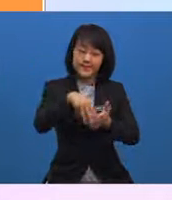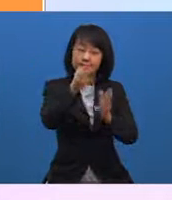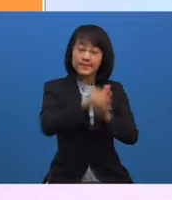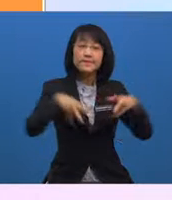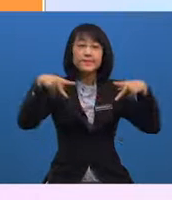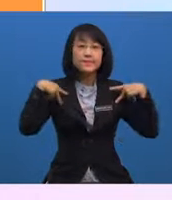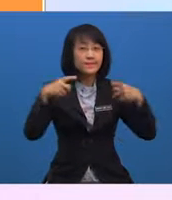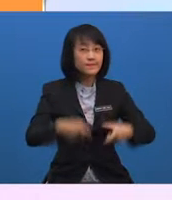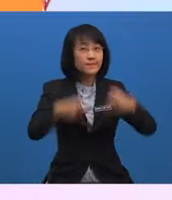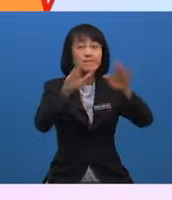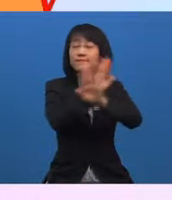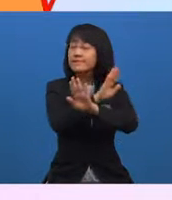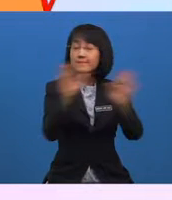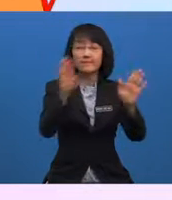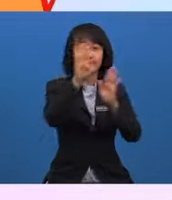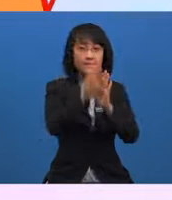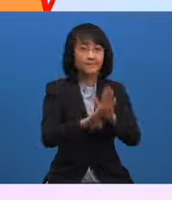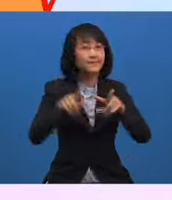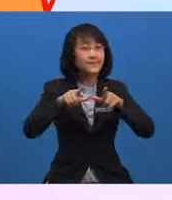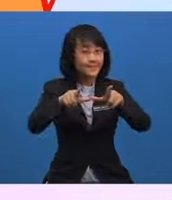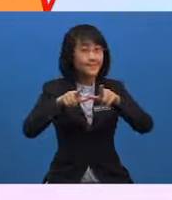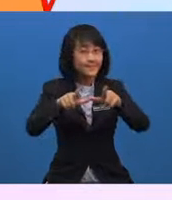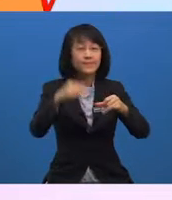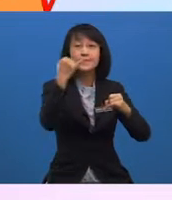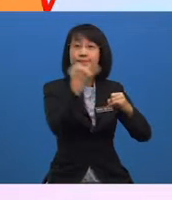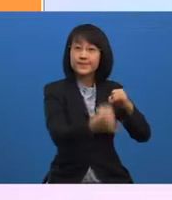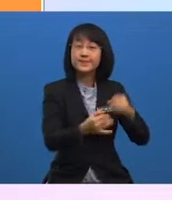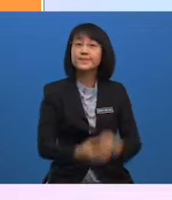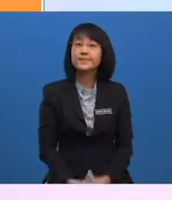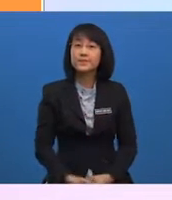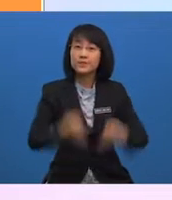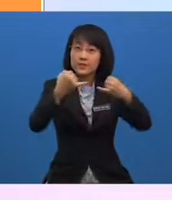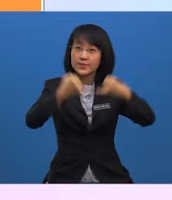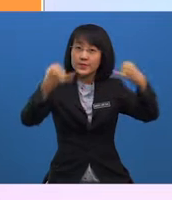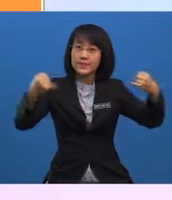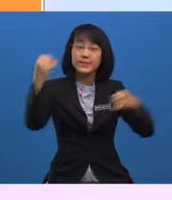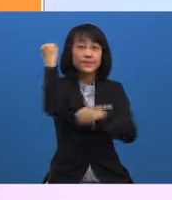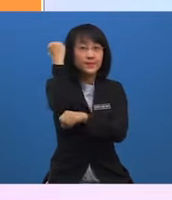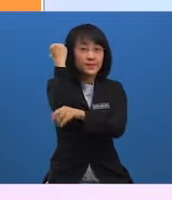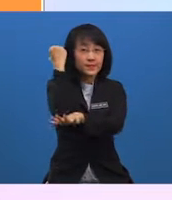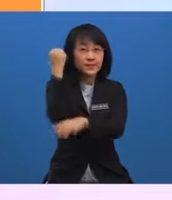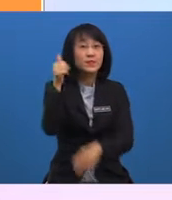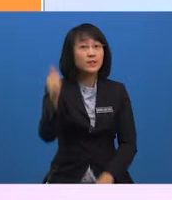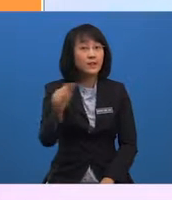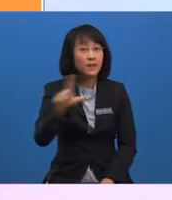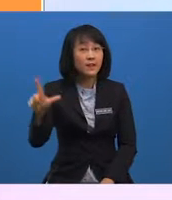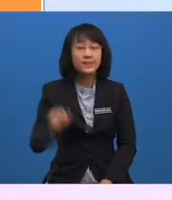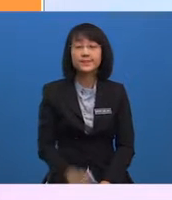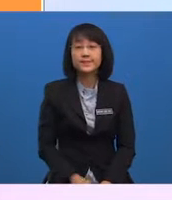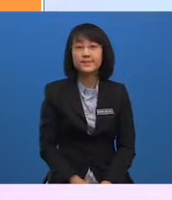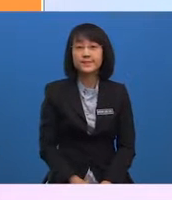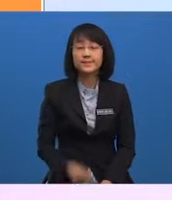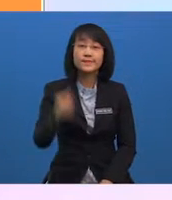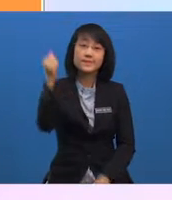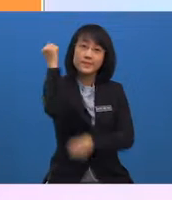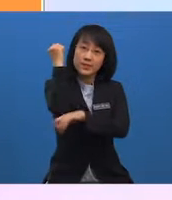mempunyai batang tidak berkayu. Akhir sekali, jenis akar ialah akar